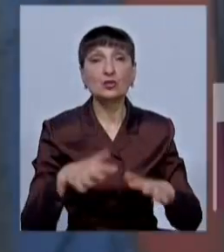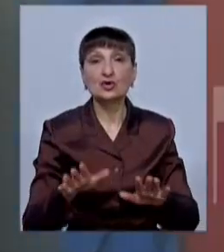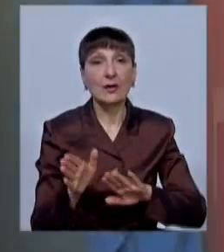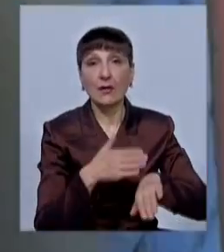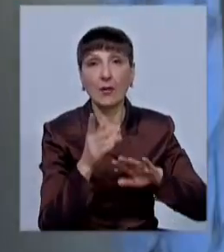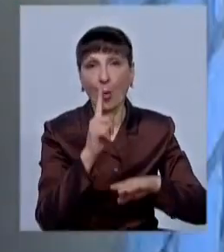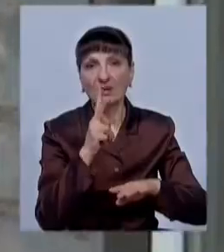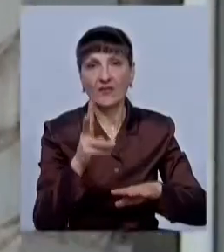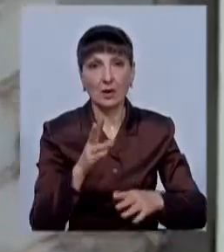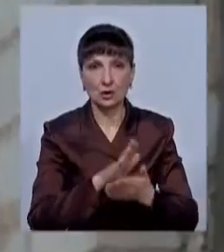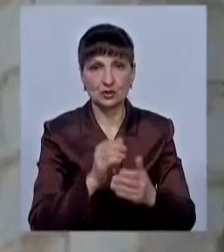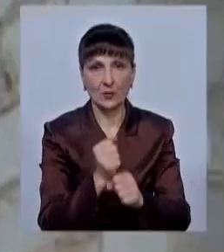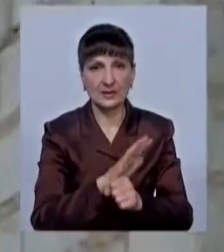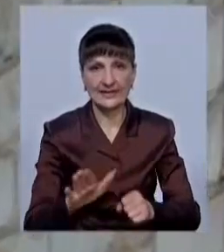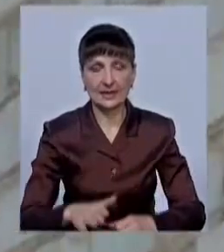год.